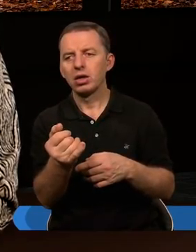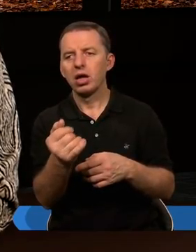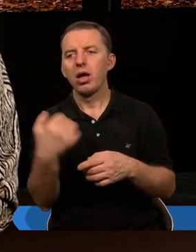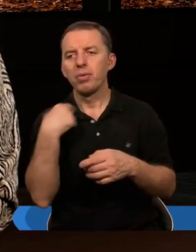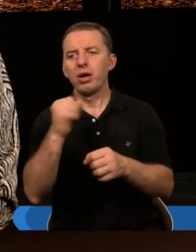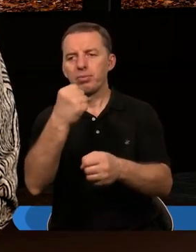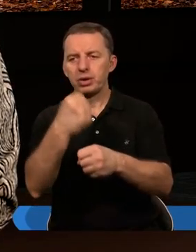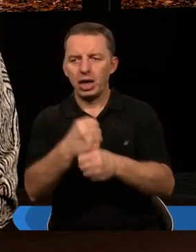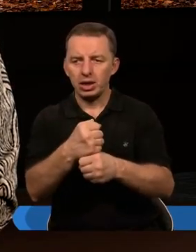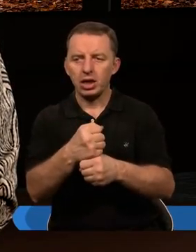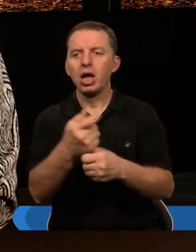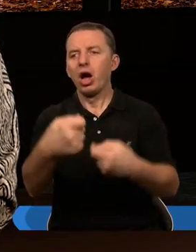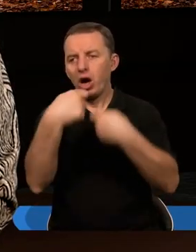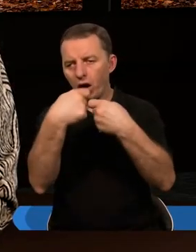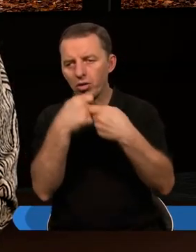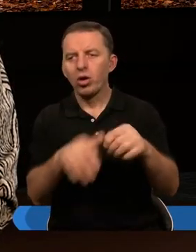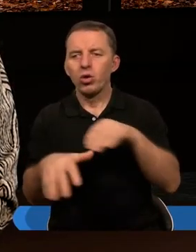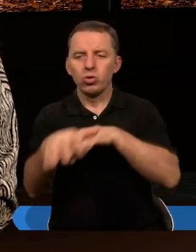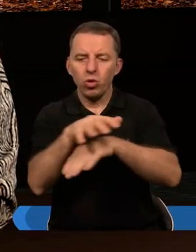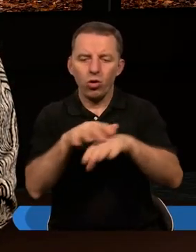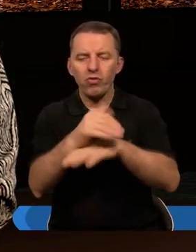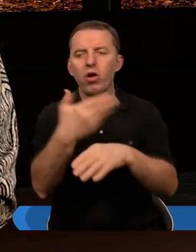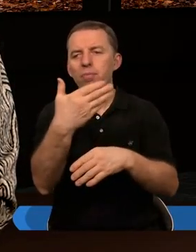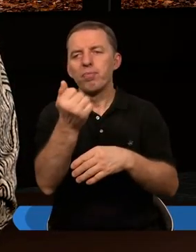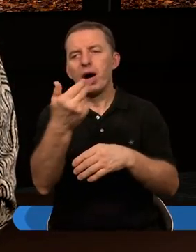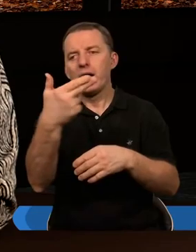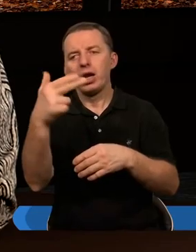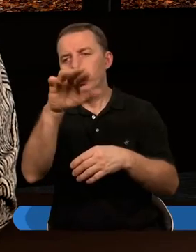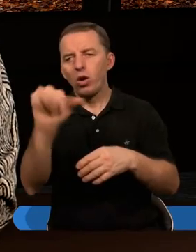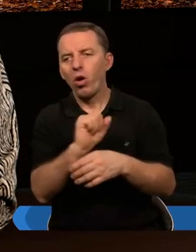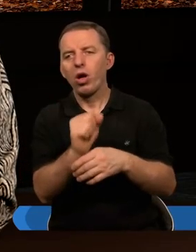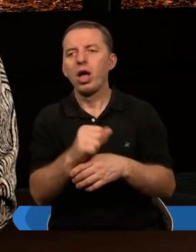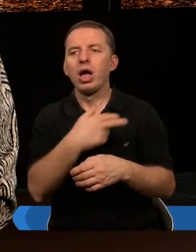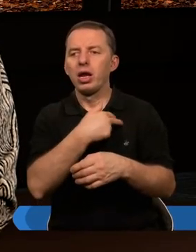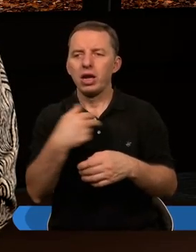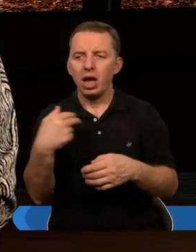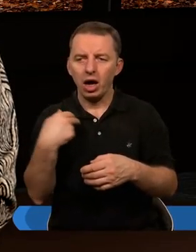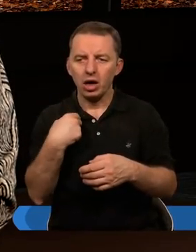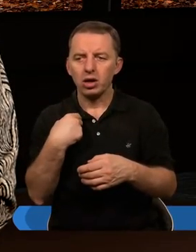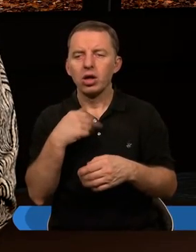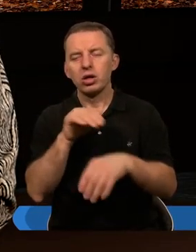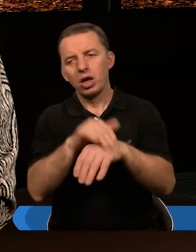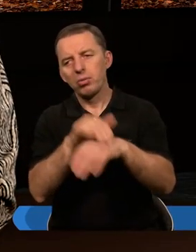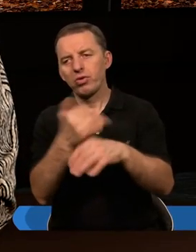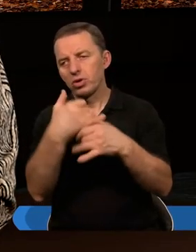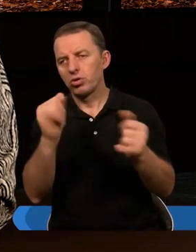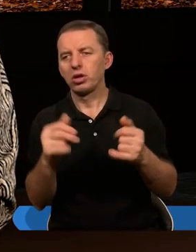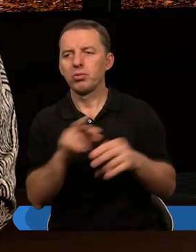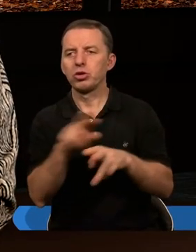jakbyśmy przestali karmić się tą duchową manną. Wtedy nasze umysły karwować się.